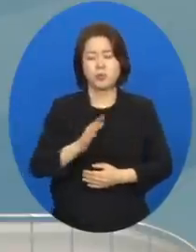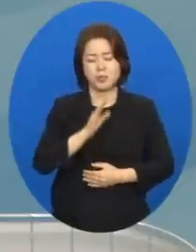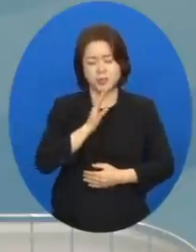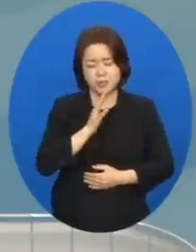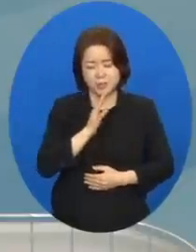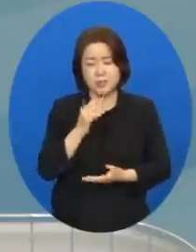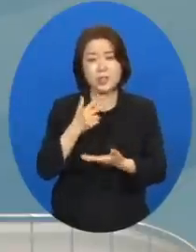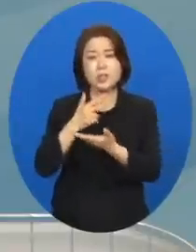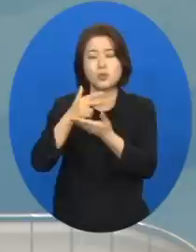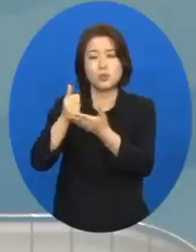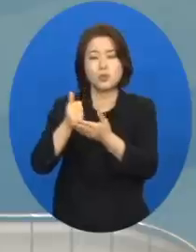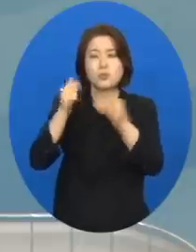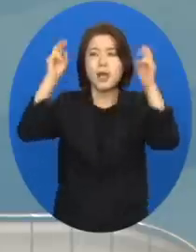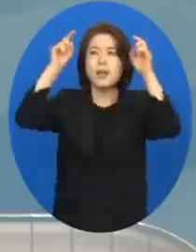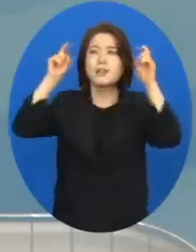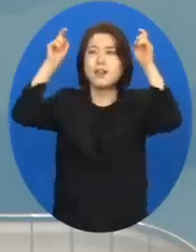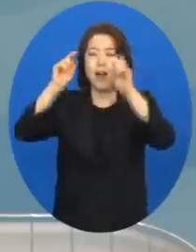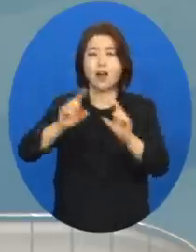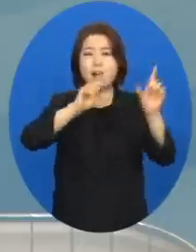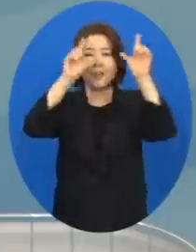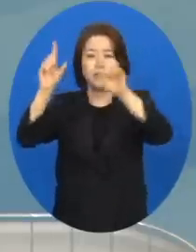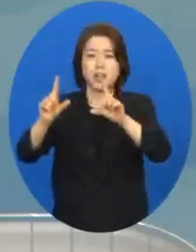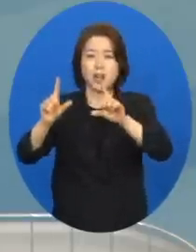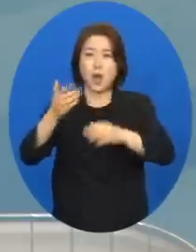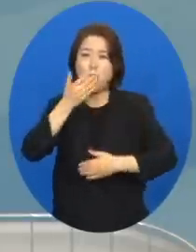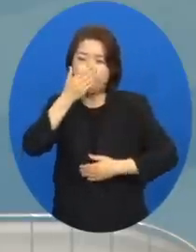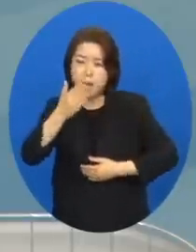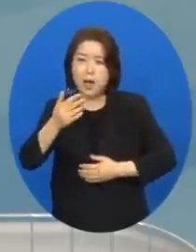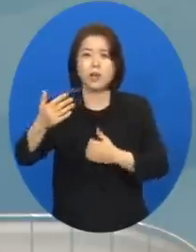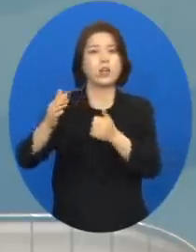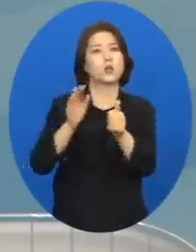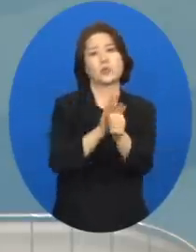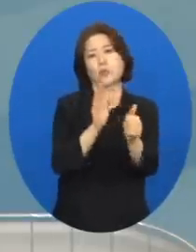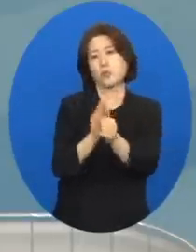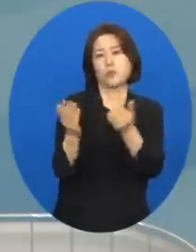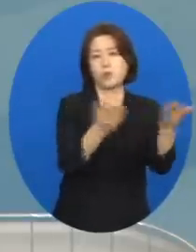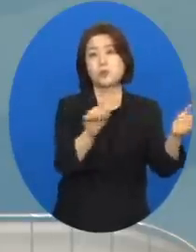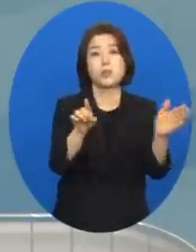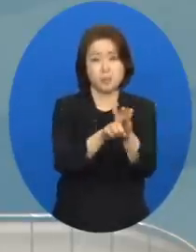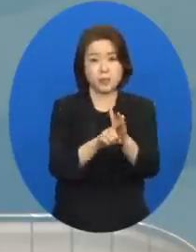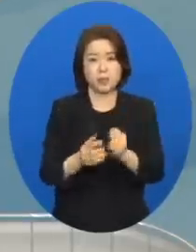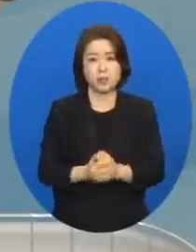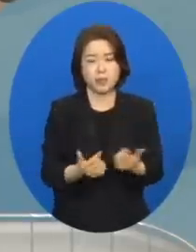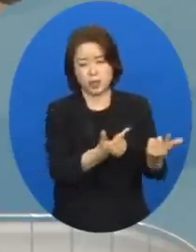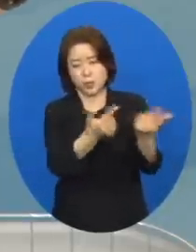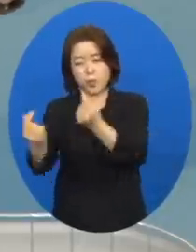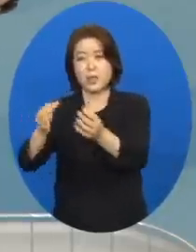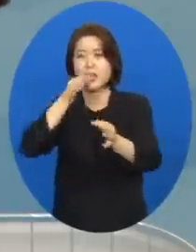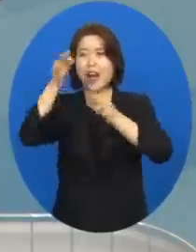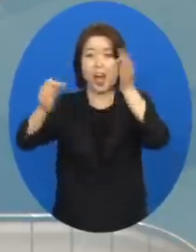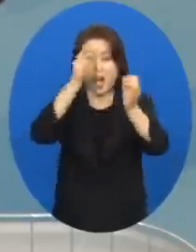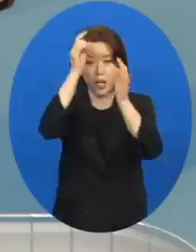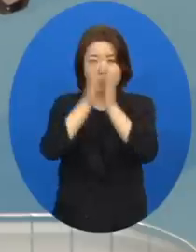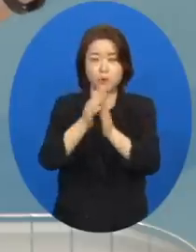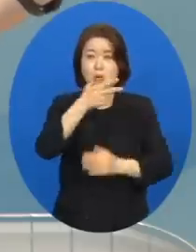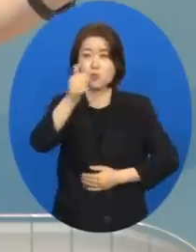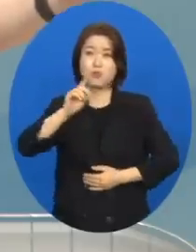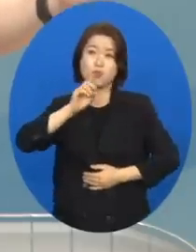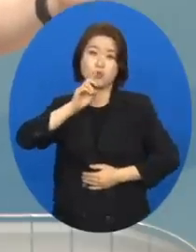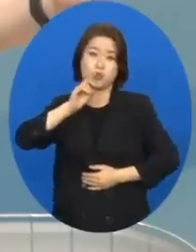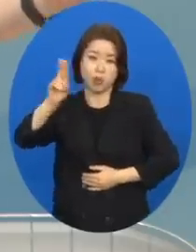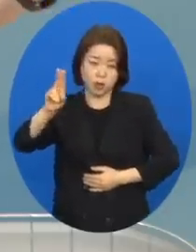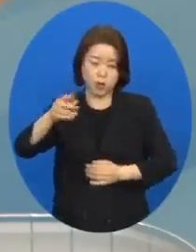주의 양의 삶을 살게 만들어 주실 거라고 믿습니다. 우리 다 같이 통성으로 주여 한번